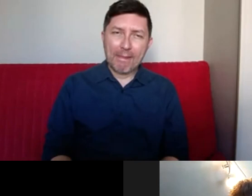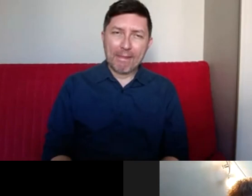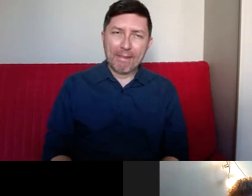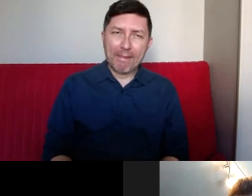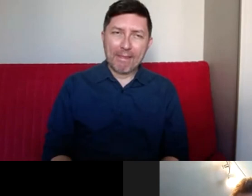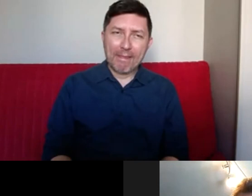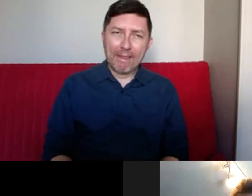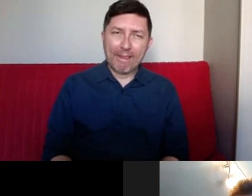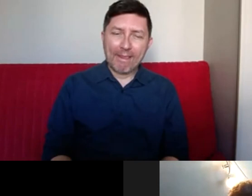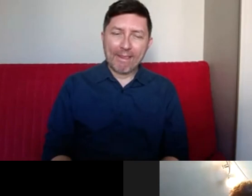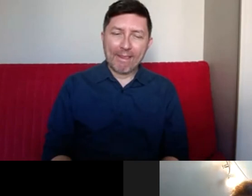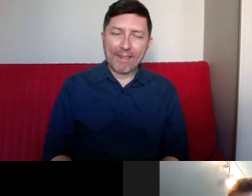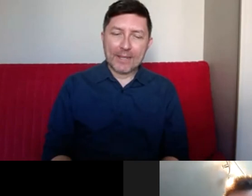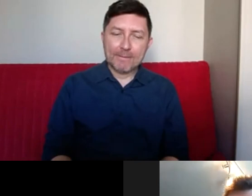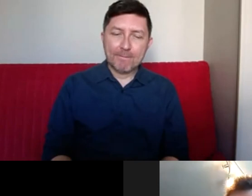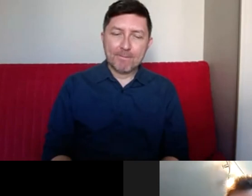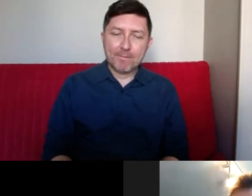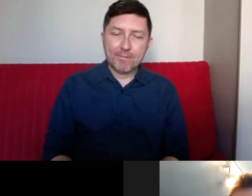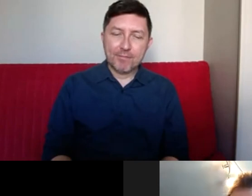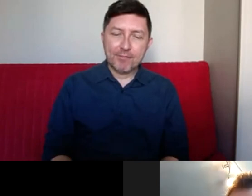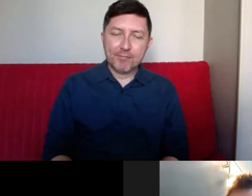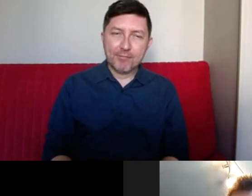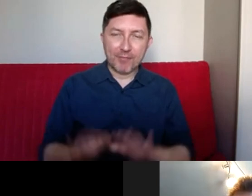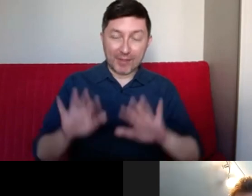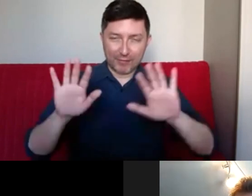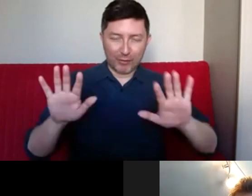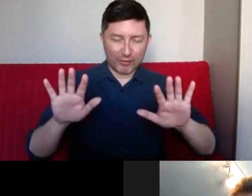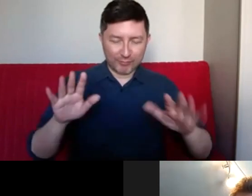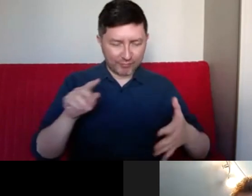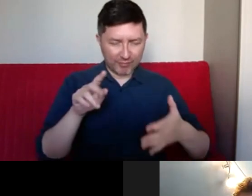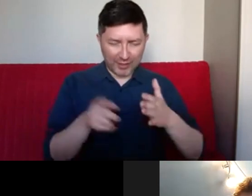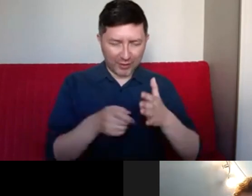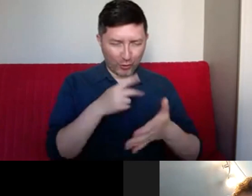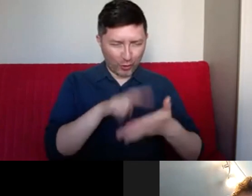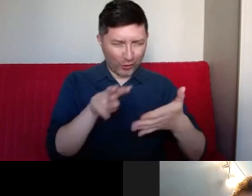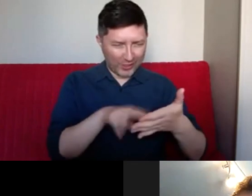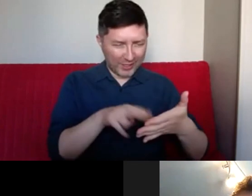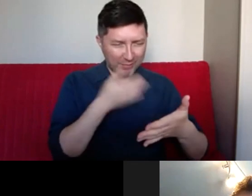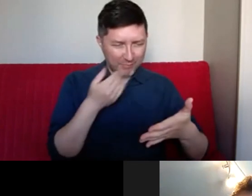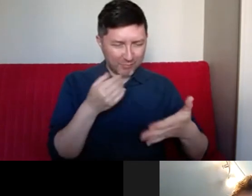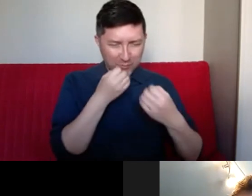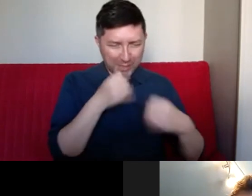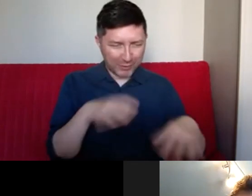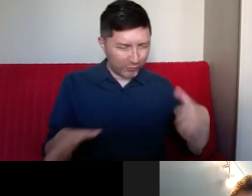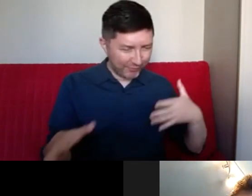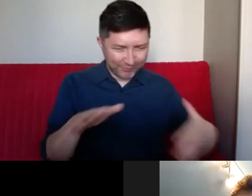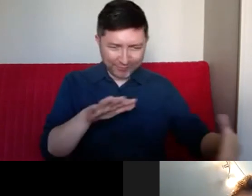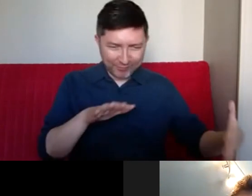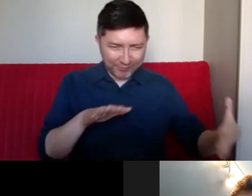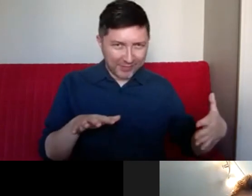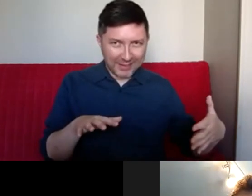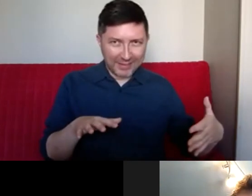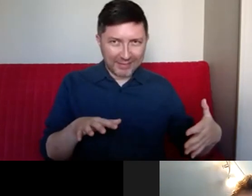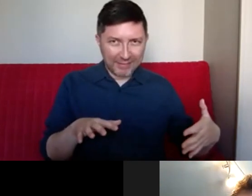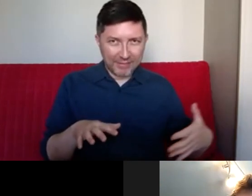is it? Sorry, I have to, I lost it before and I don't have it anymore. Moi, j'ai reçu, je pense l'avoir, mais... Quel genre